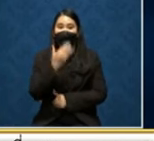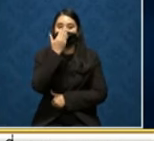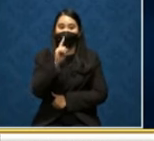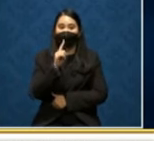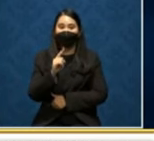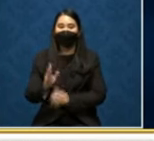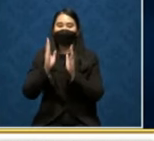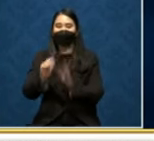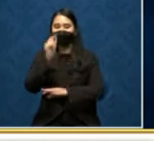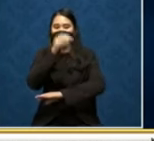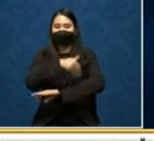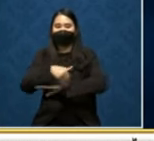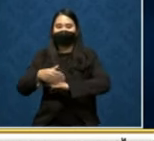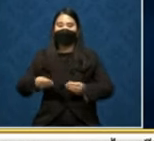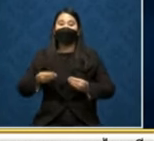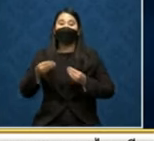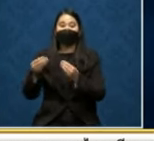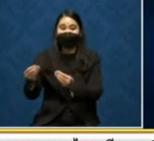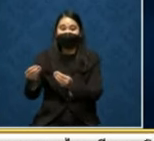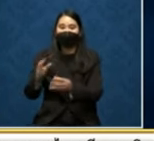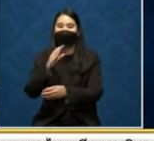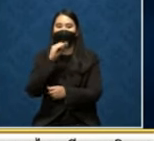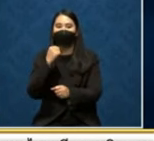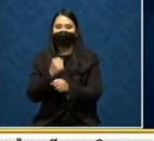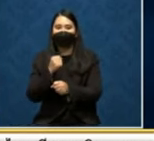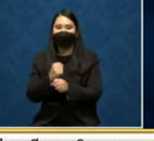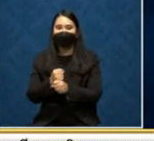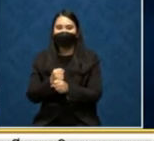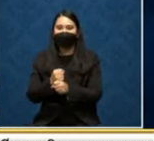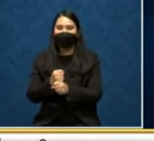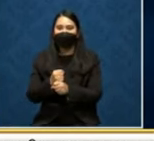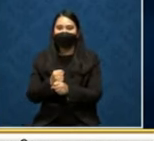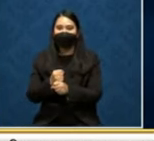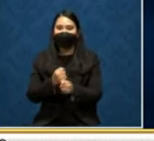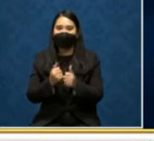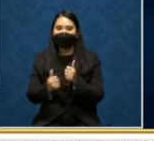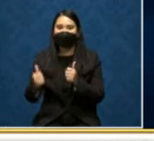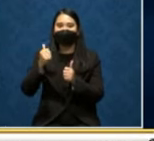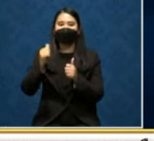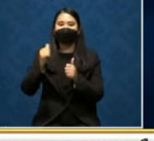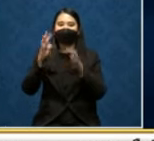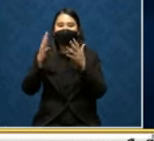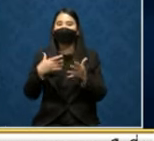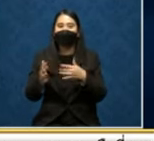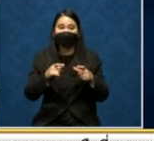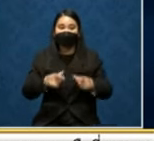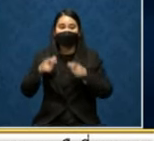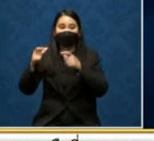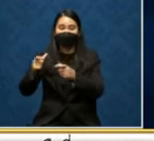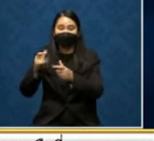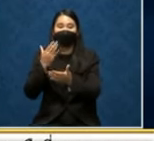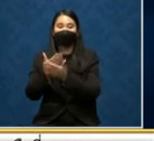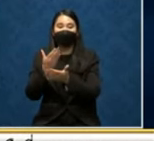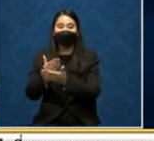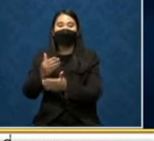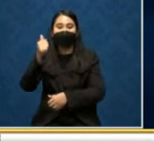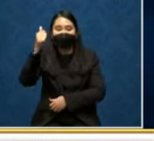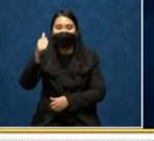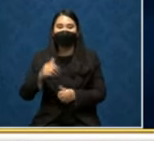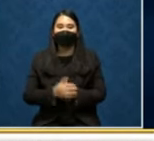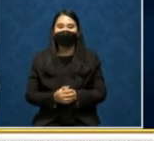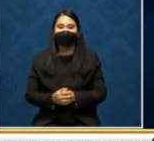ให้ผู้รับเหมาไปการันตีไว้ก่อนว่าถ้าเธอไม่ได้งานเธอเอาเช็คของฉันไปขึ้นเงินได้เลยสุดท้ายเป็น